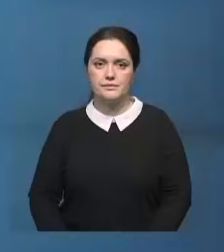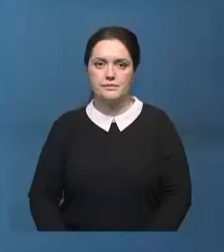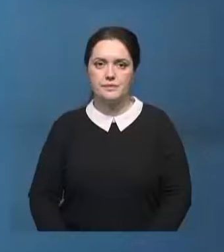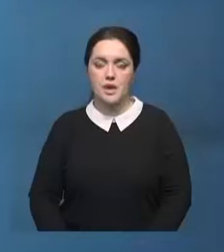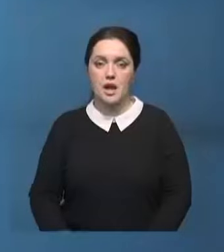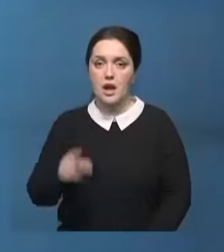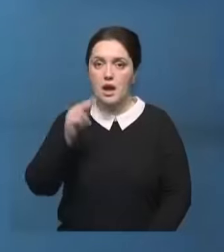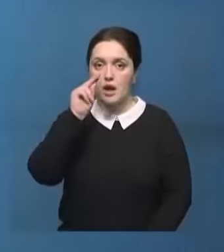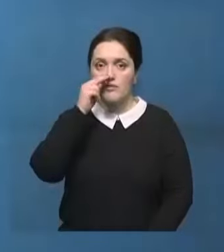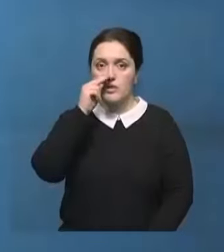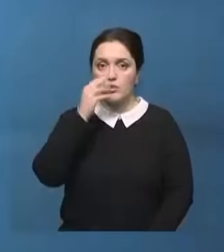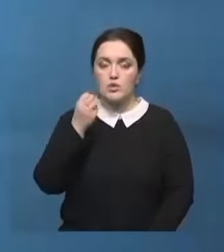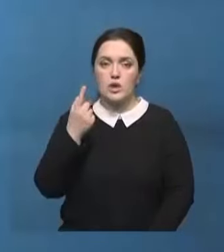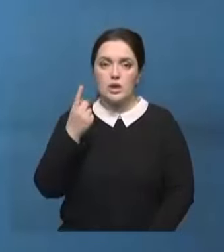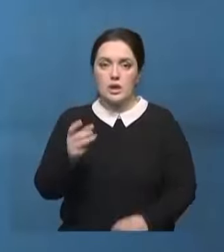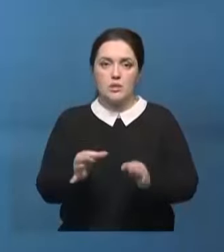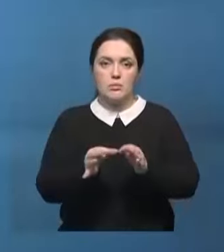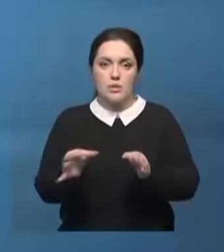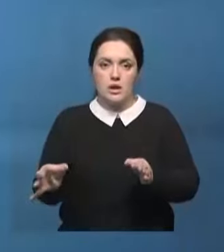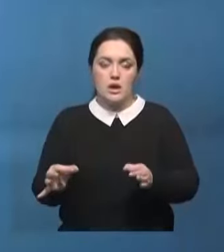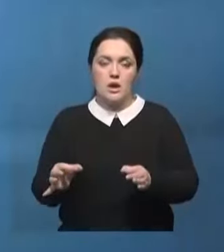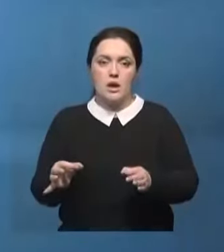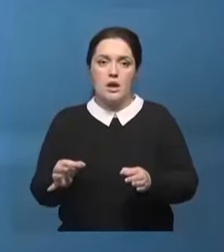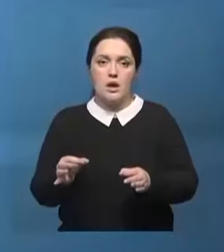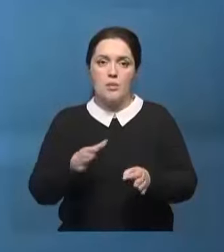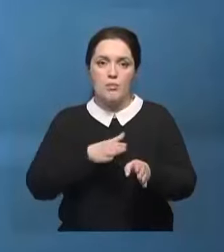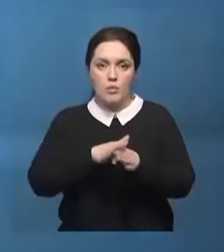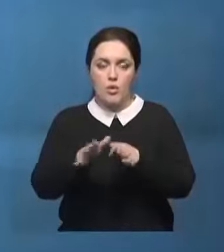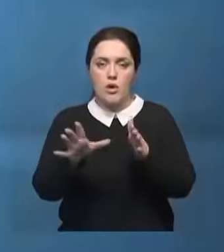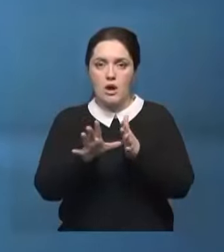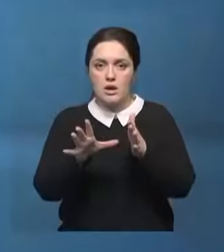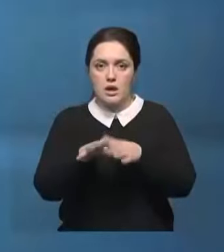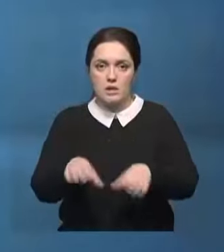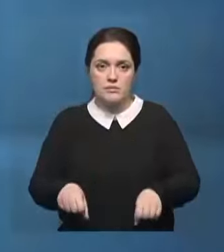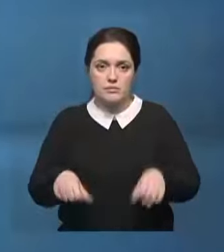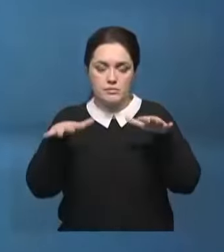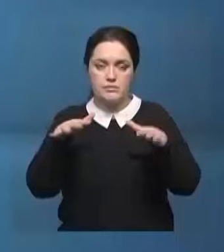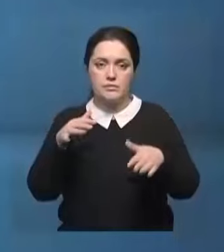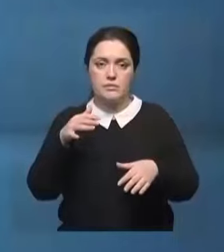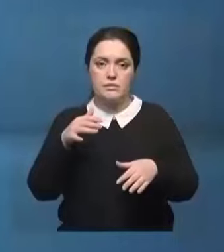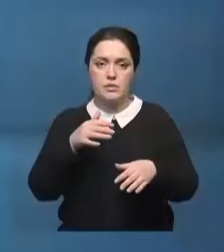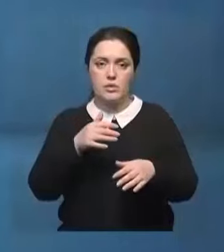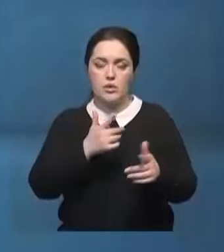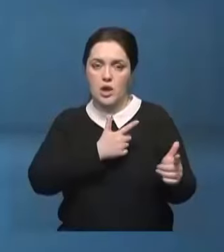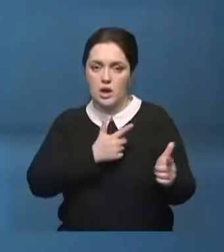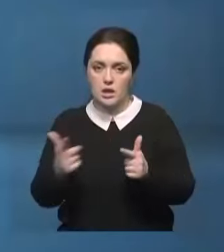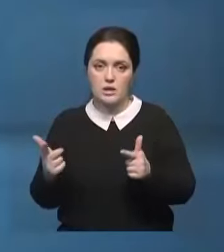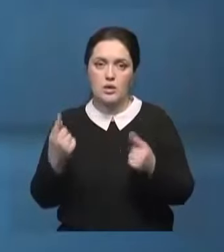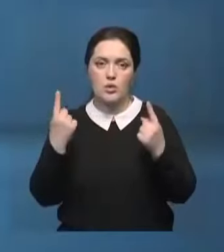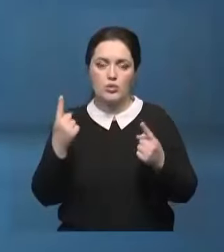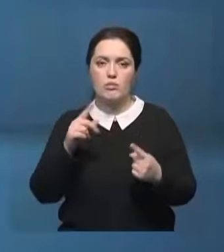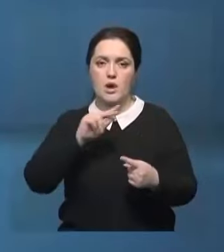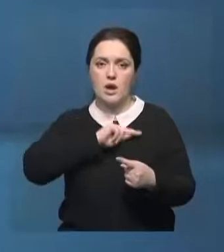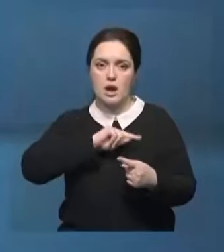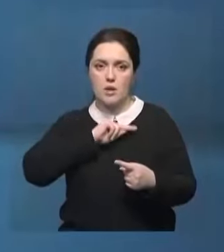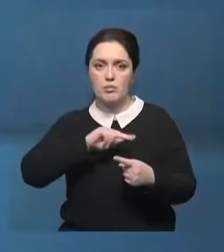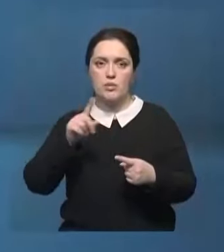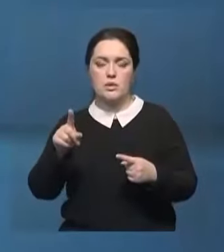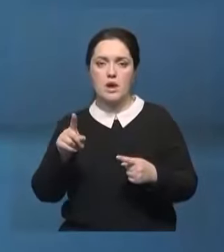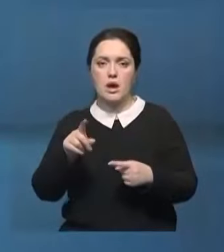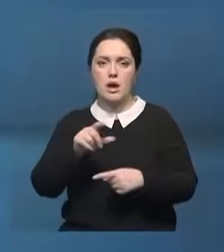В Шымкенте еще один микрорайон полностью обеспечили электроэнергией. Для этого специалисты провели масштабные работы и запустили на